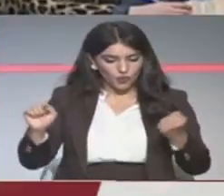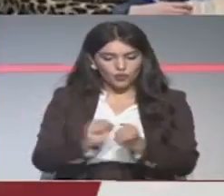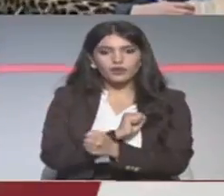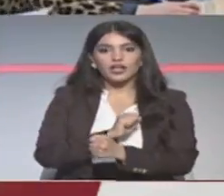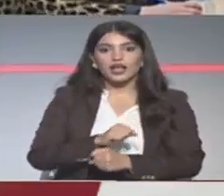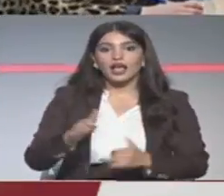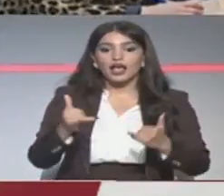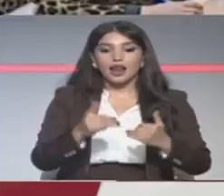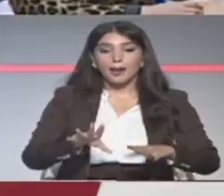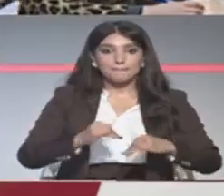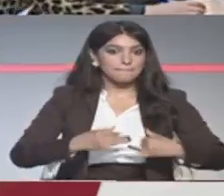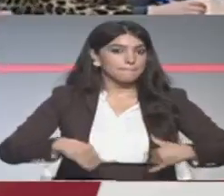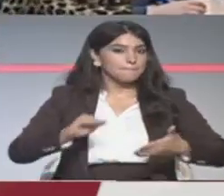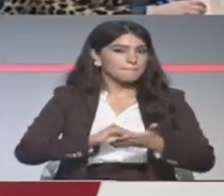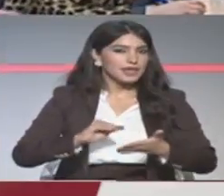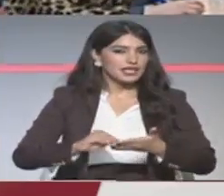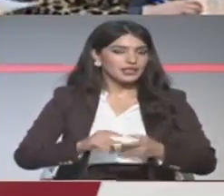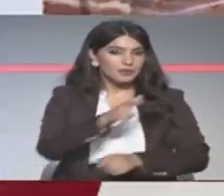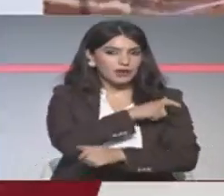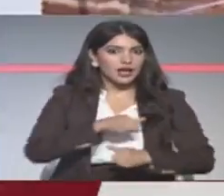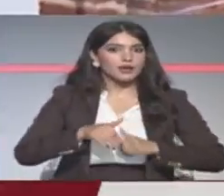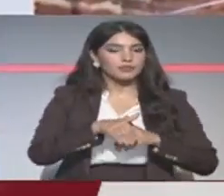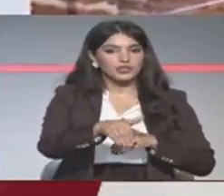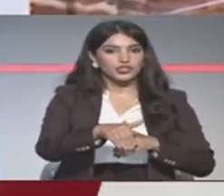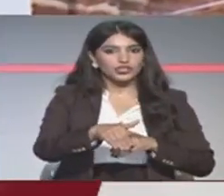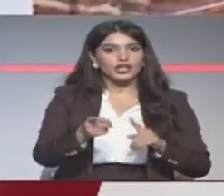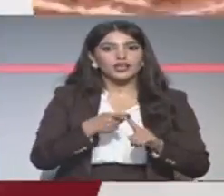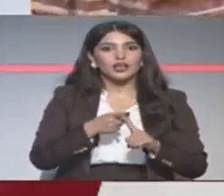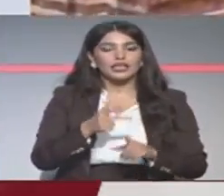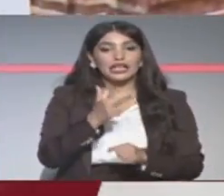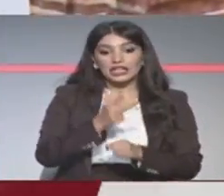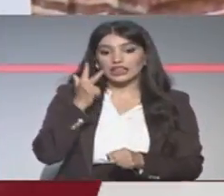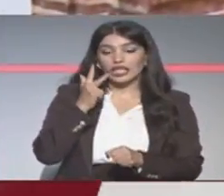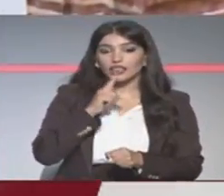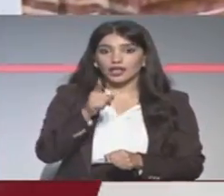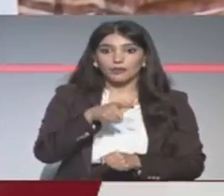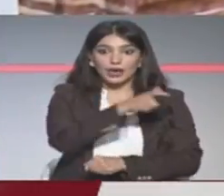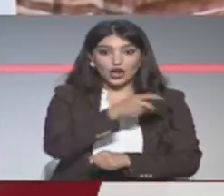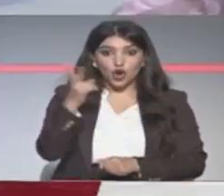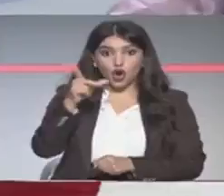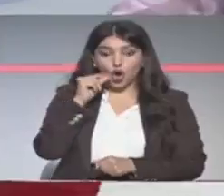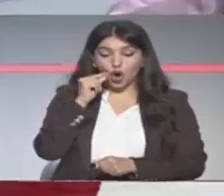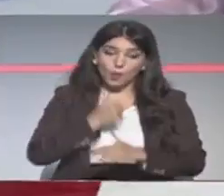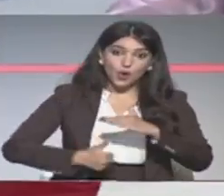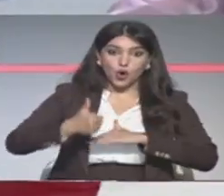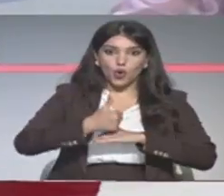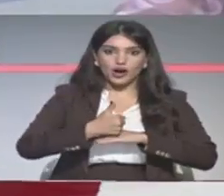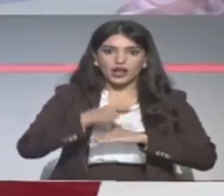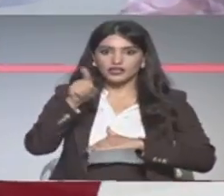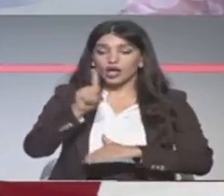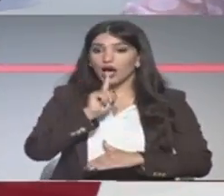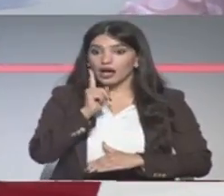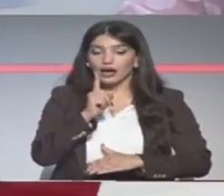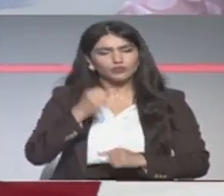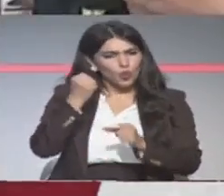التنفيذي السابق للنقابة الذي تواصل نشاطه على امتداد 3 سنوات برئاسة النقيب ناجي البغوري، الذي أكد نضال